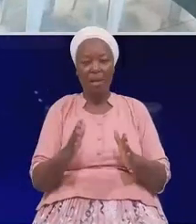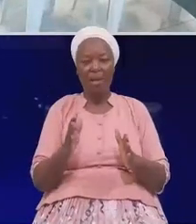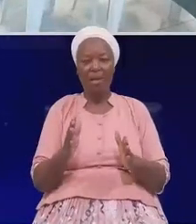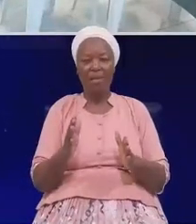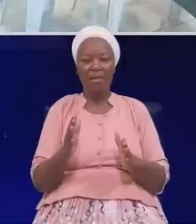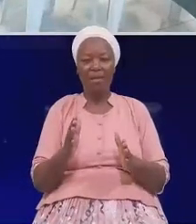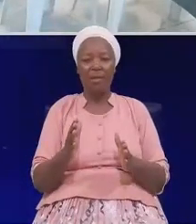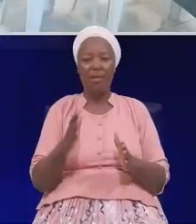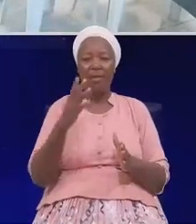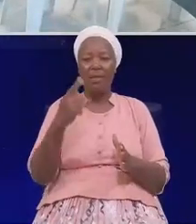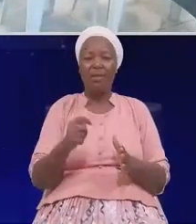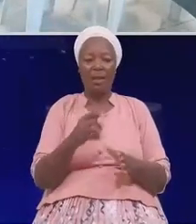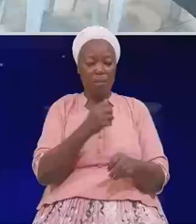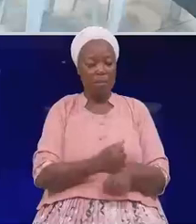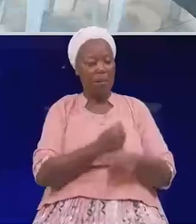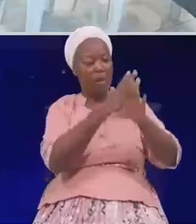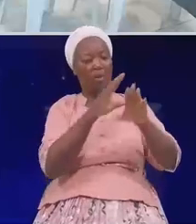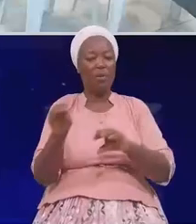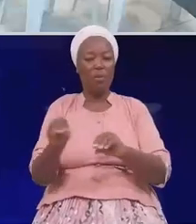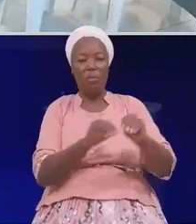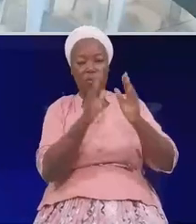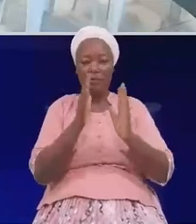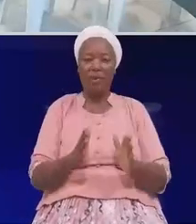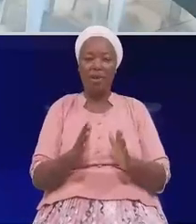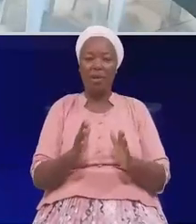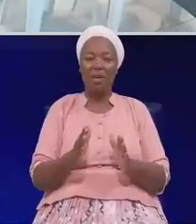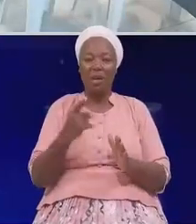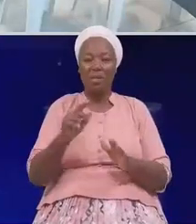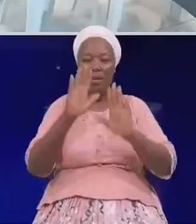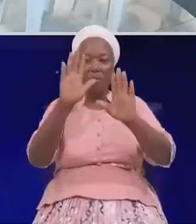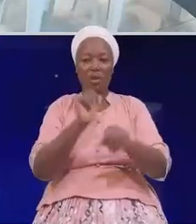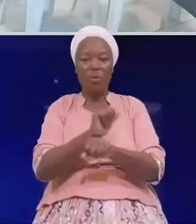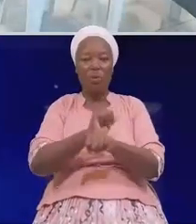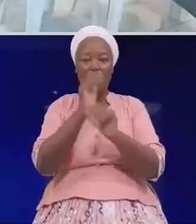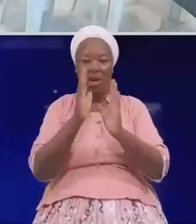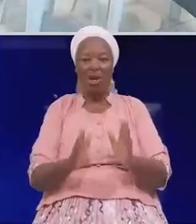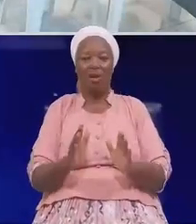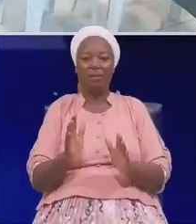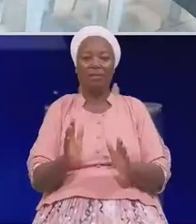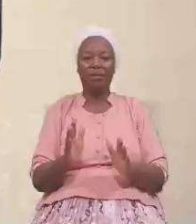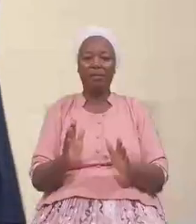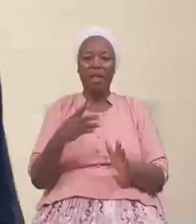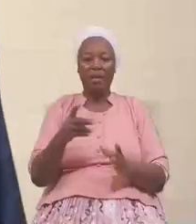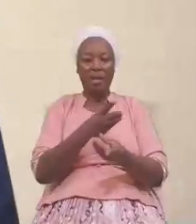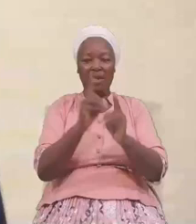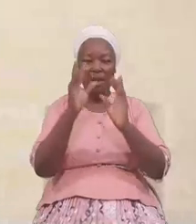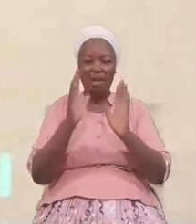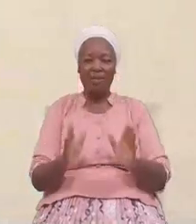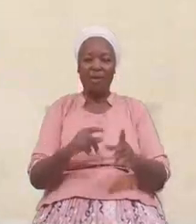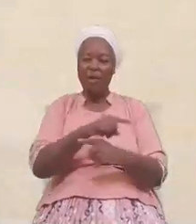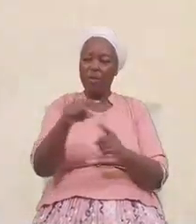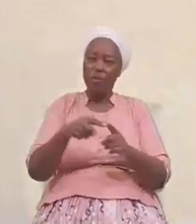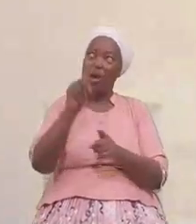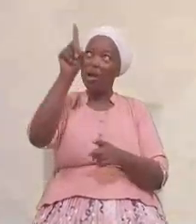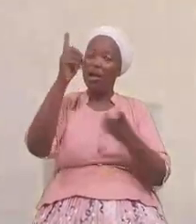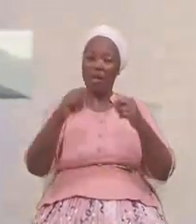celui qui déplace les montagnes, celui qui opère les miracles, le libérateur, quand il viendra,